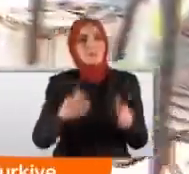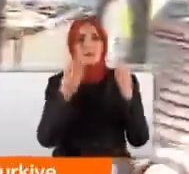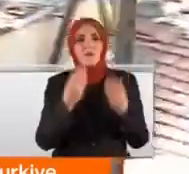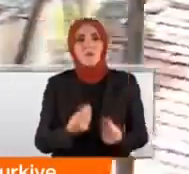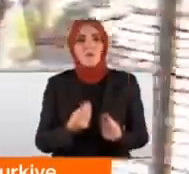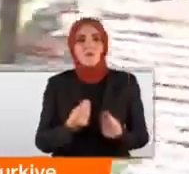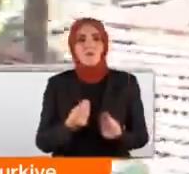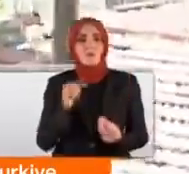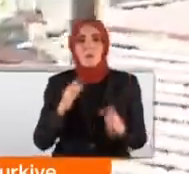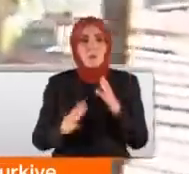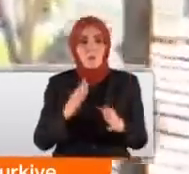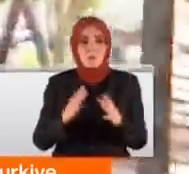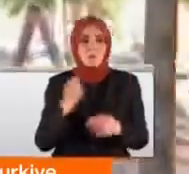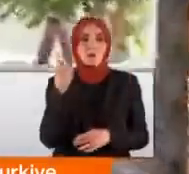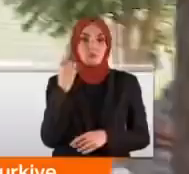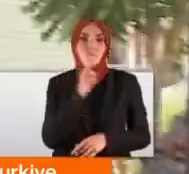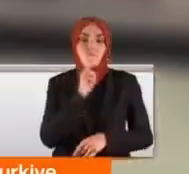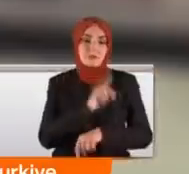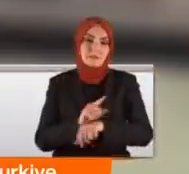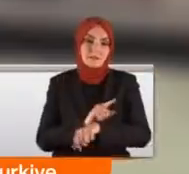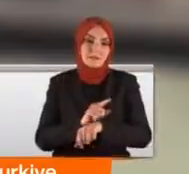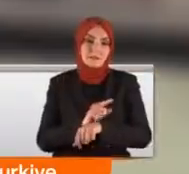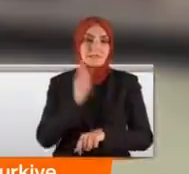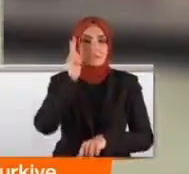İstanbul Beyoğlu'ndaki işte bu Kanarya sokakta yaşandı.